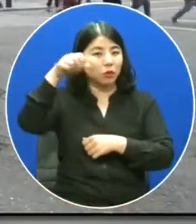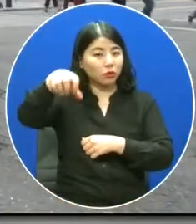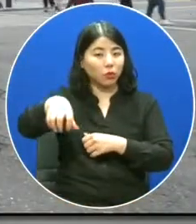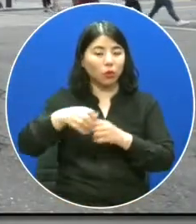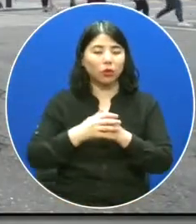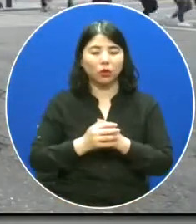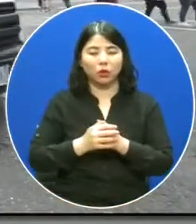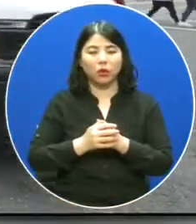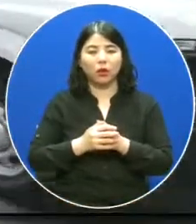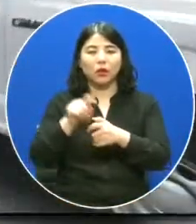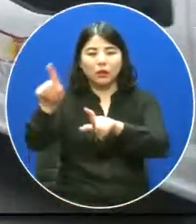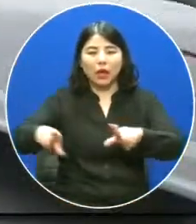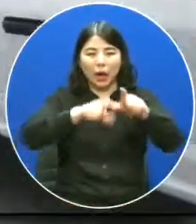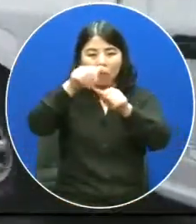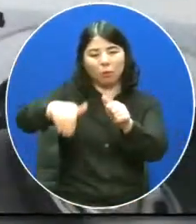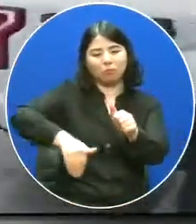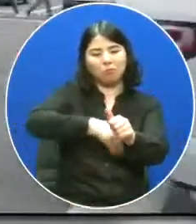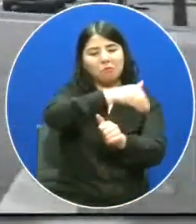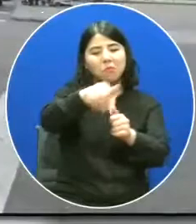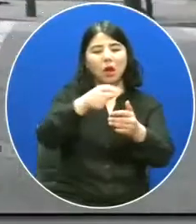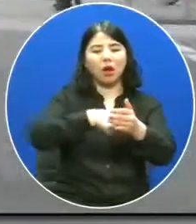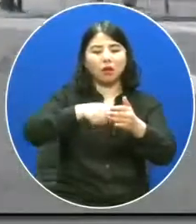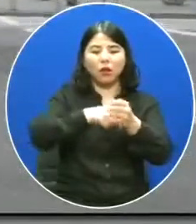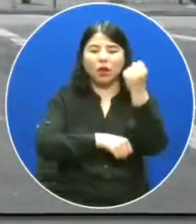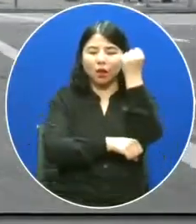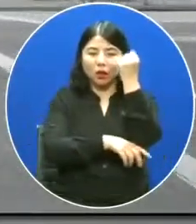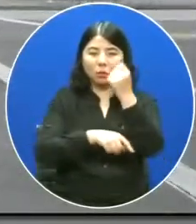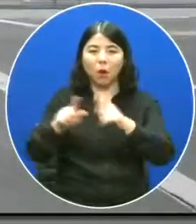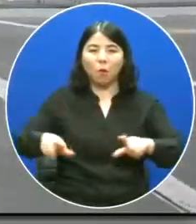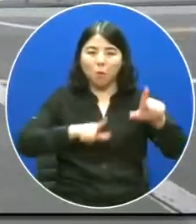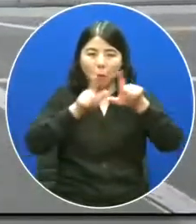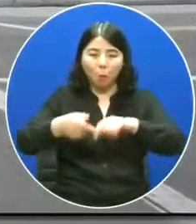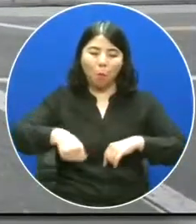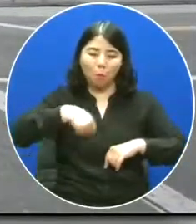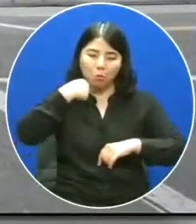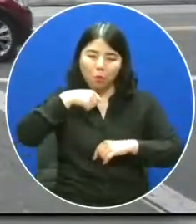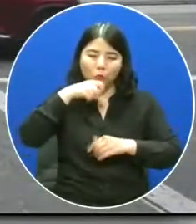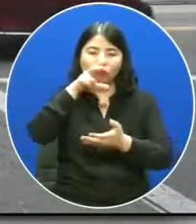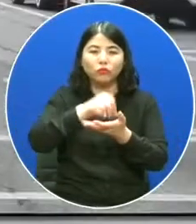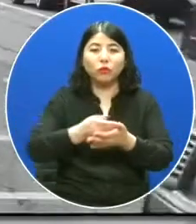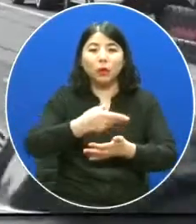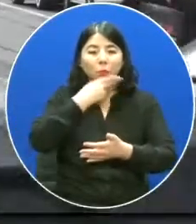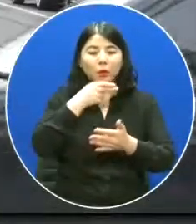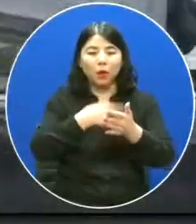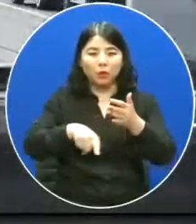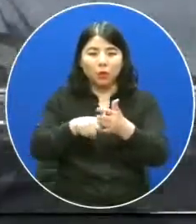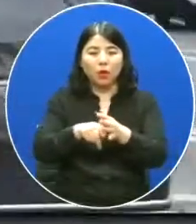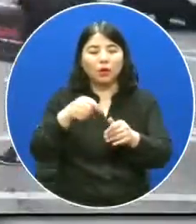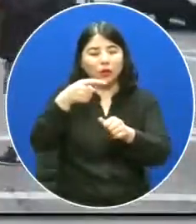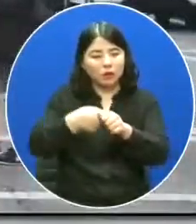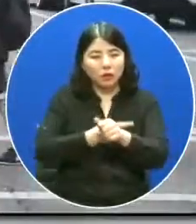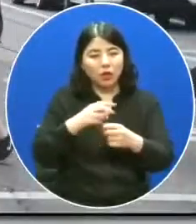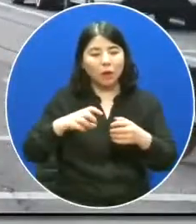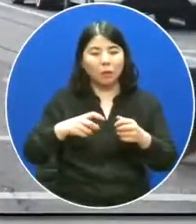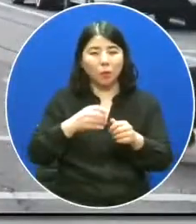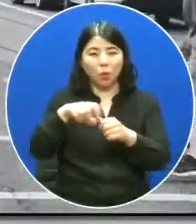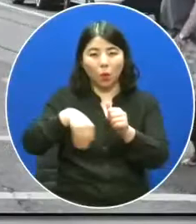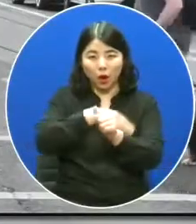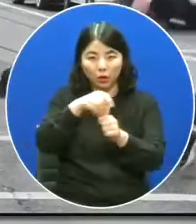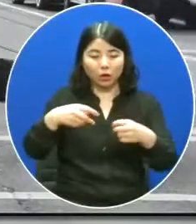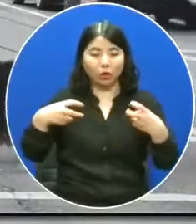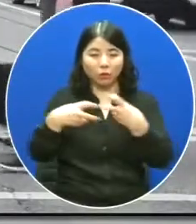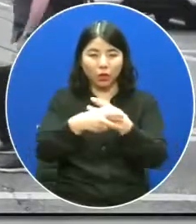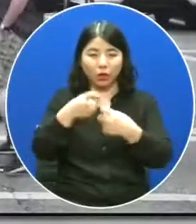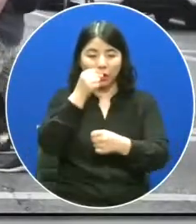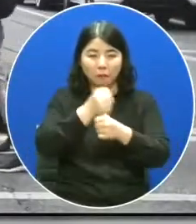포틀랜드가 생활 환경 내에서 기본 의식주를 해결할 수 있도록 친환경 대중교통 시스템을 도입하면서